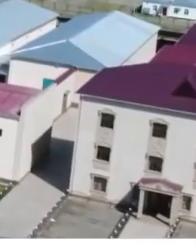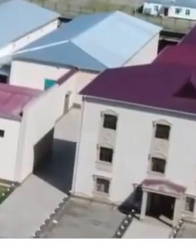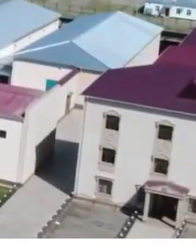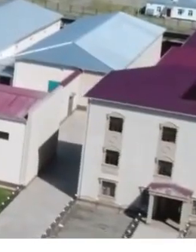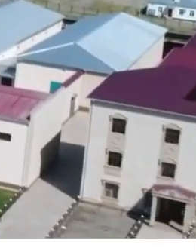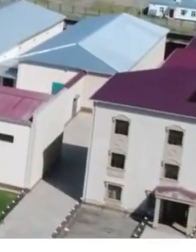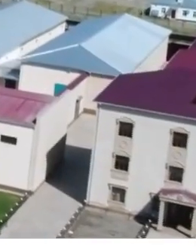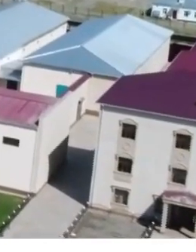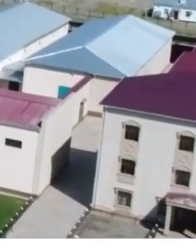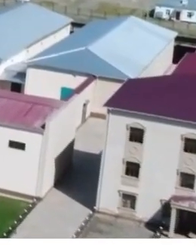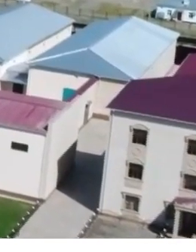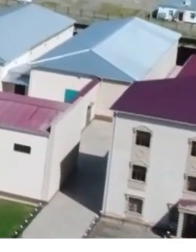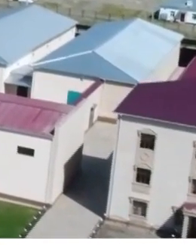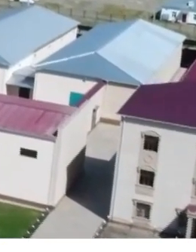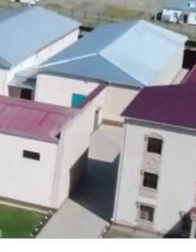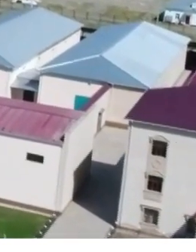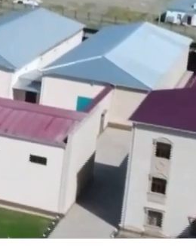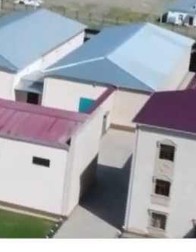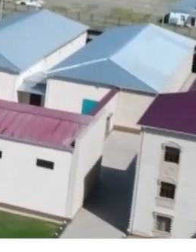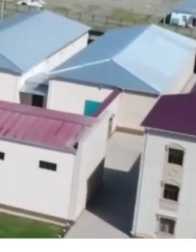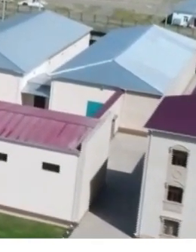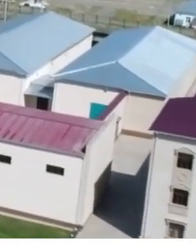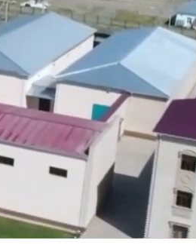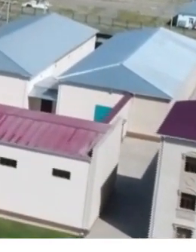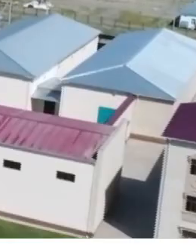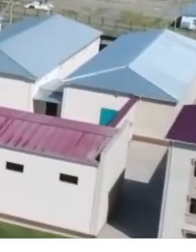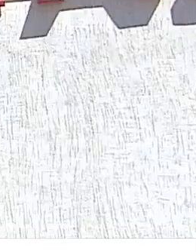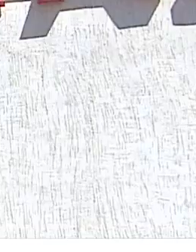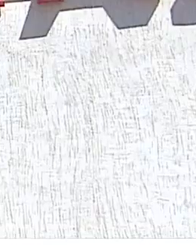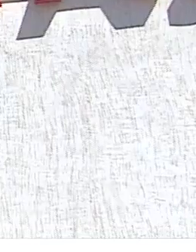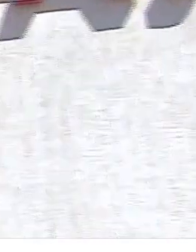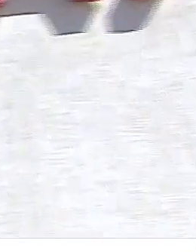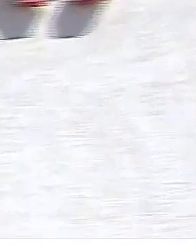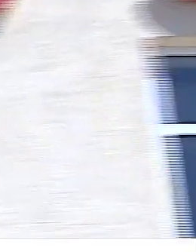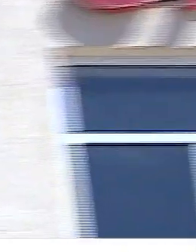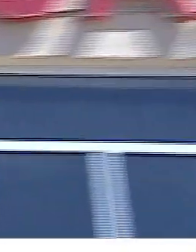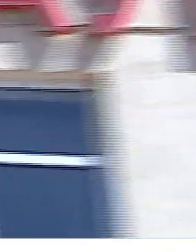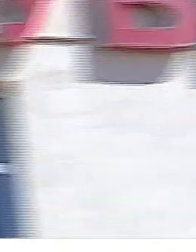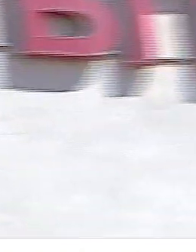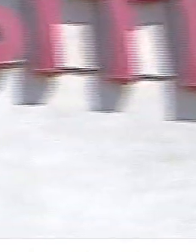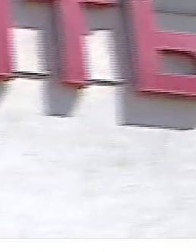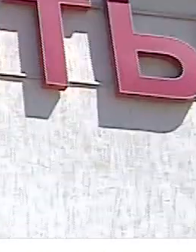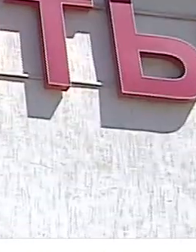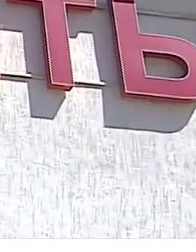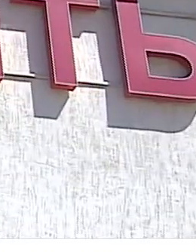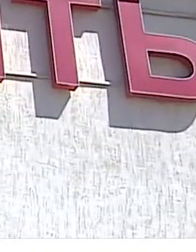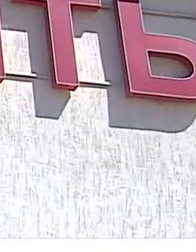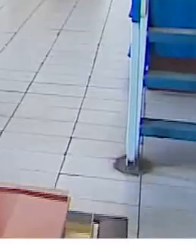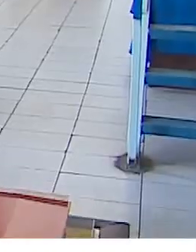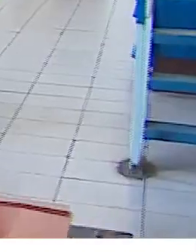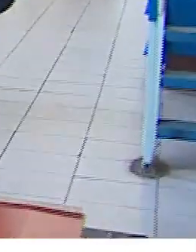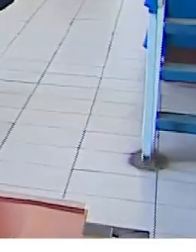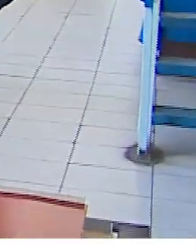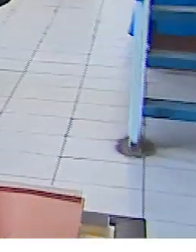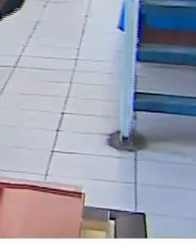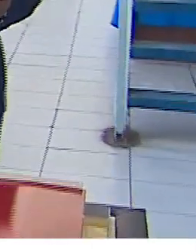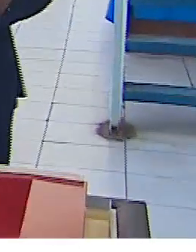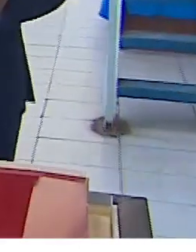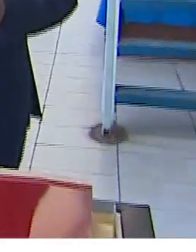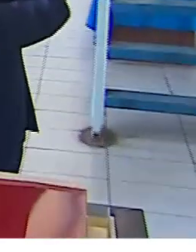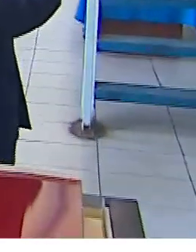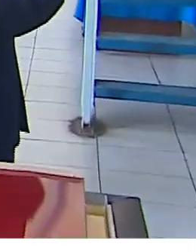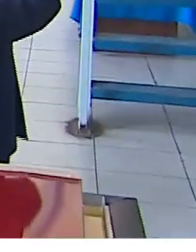Мемлекет басшысы сондай-ақ Сырдың басты бренді күріш шаруашылығының жұмысымен де танысты. Облыстағы ең ірі күріш